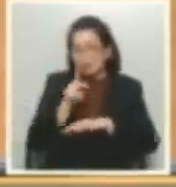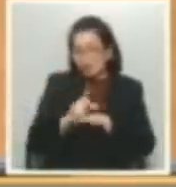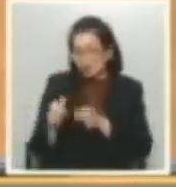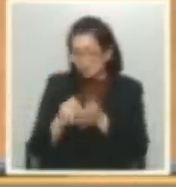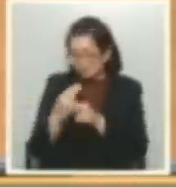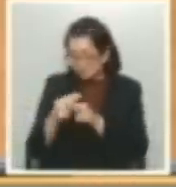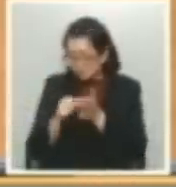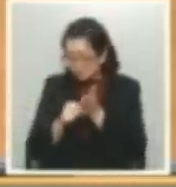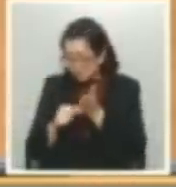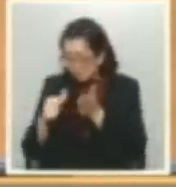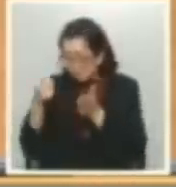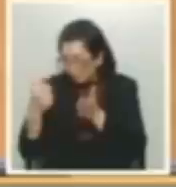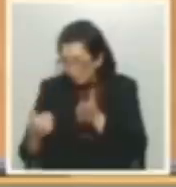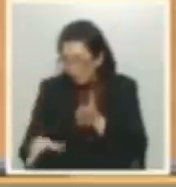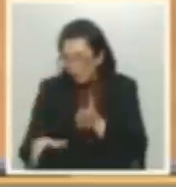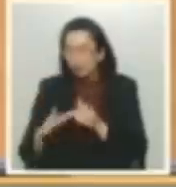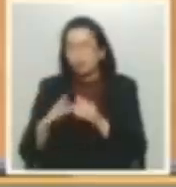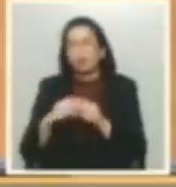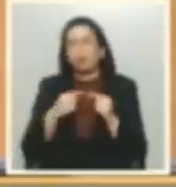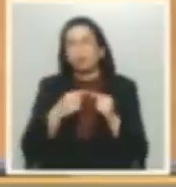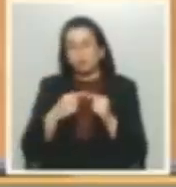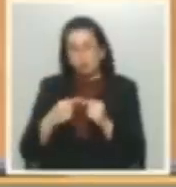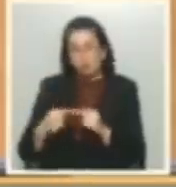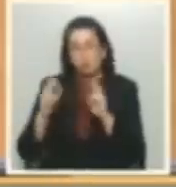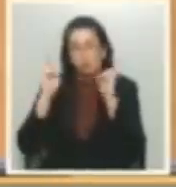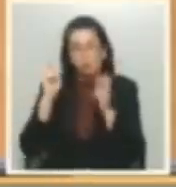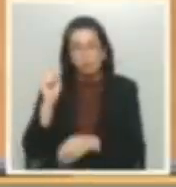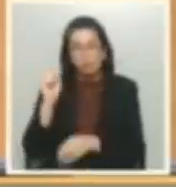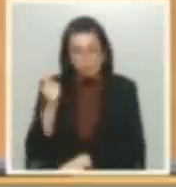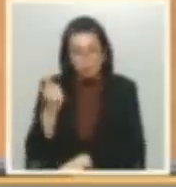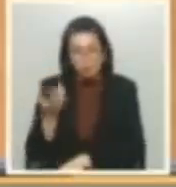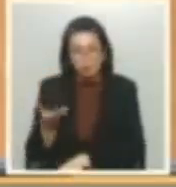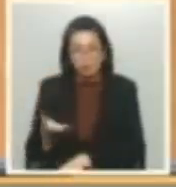จะพูดเรื่องใหม่ครับท่านถอนใช่ไหมครับ